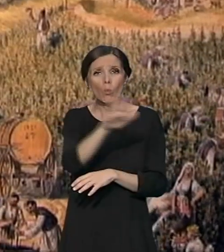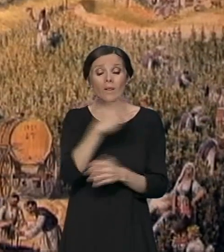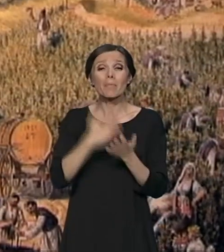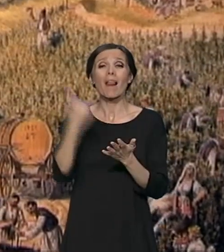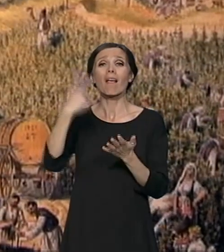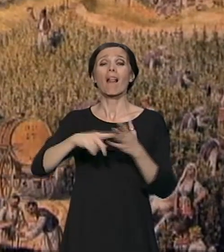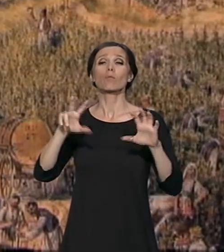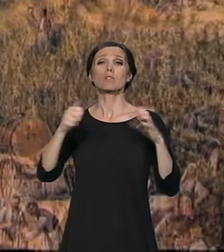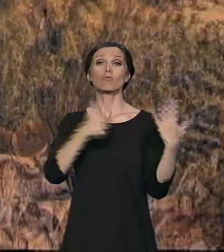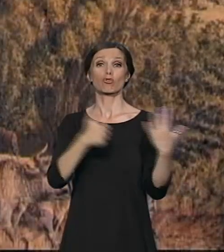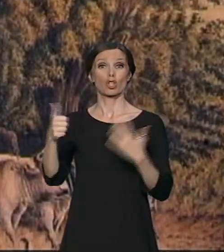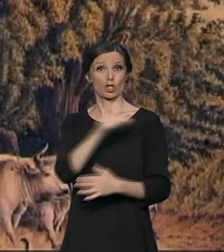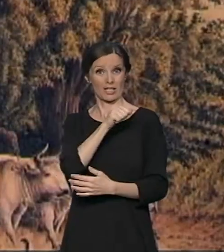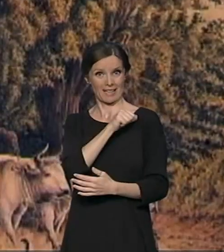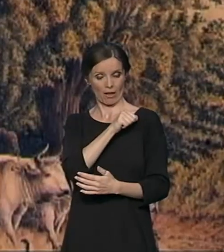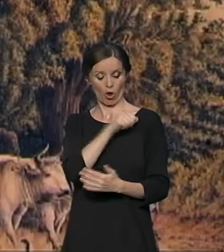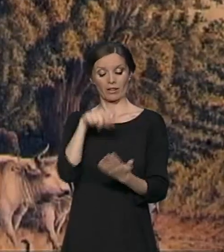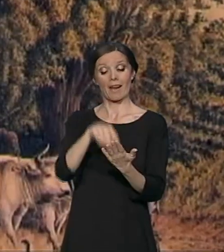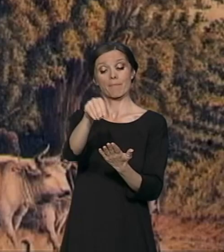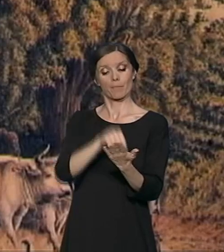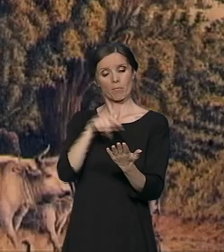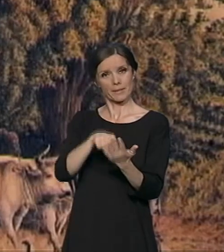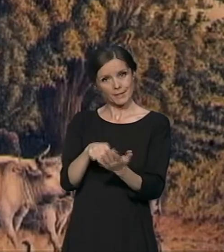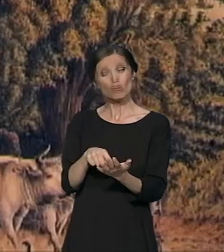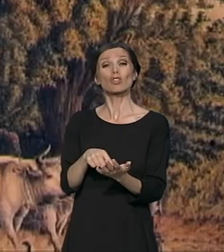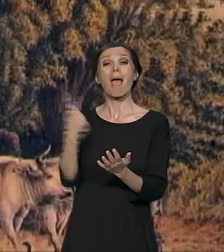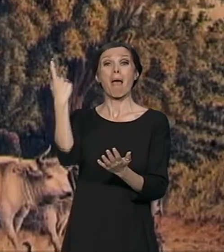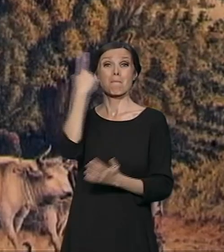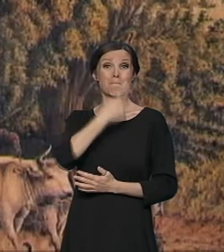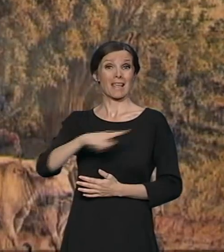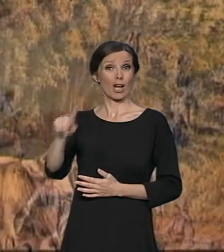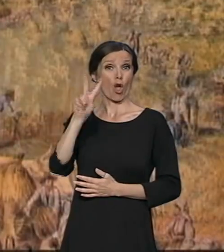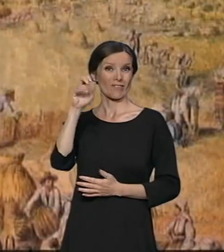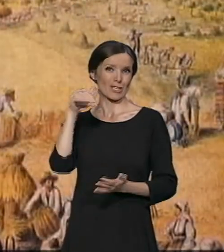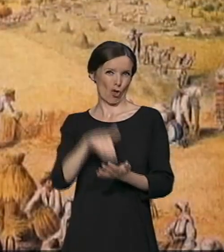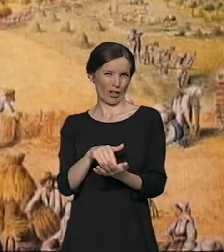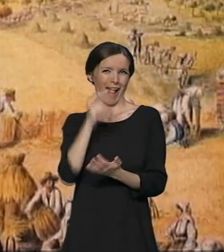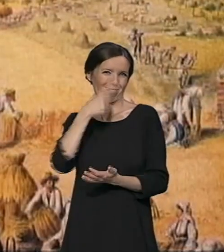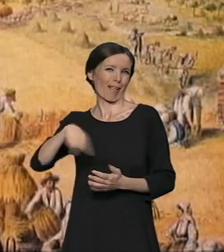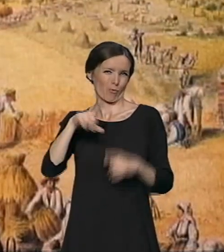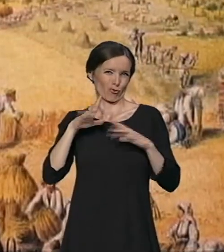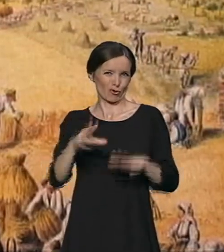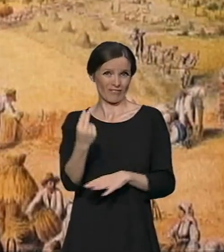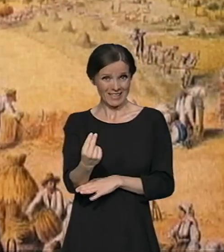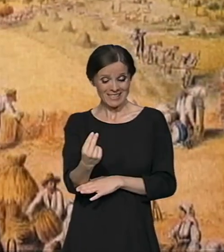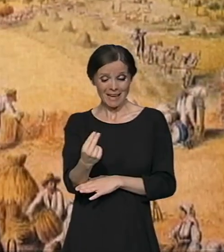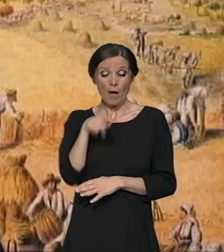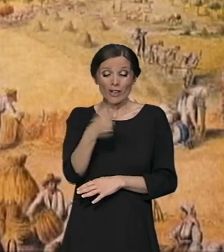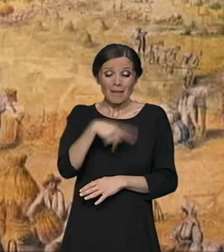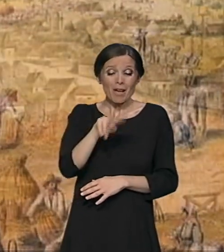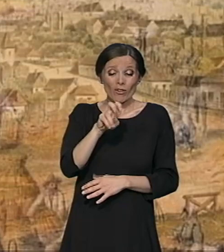1866. I tada, od 1.200.000 stanovnika, 1.100.000 živi na